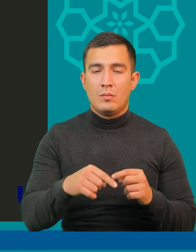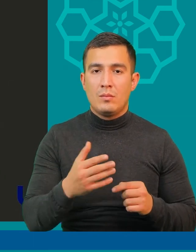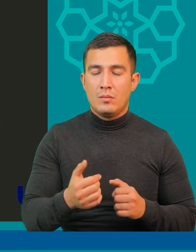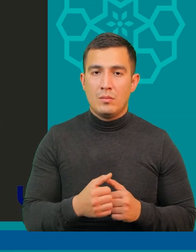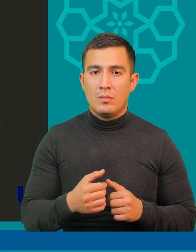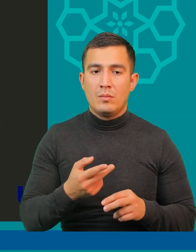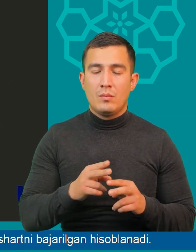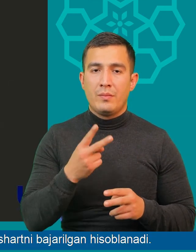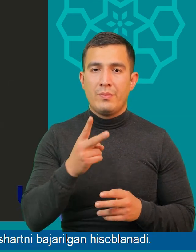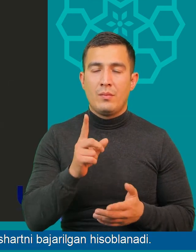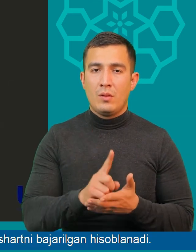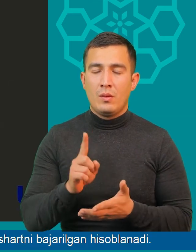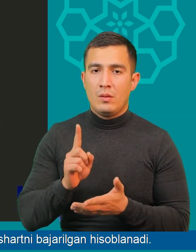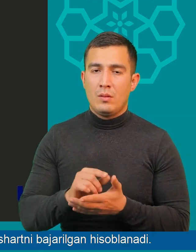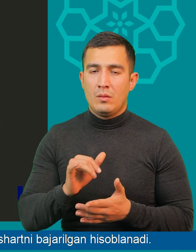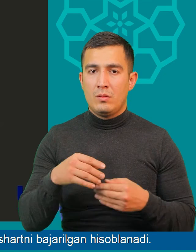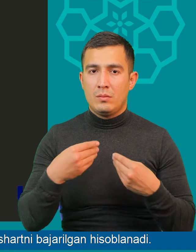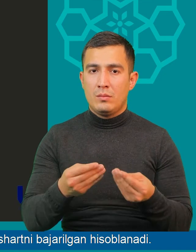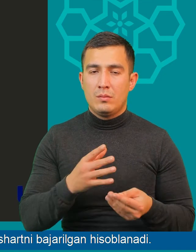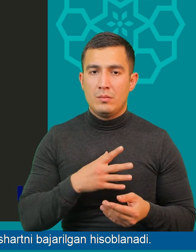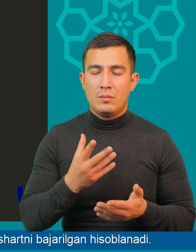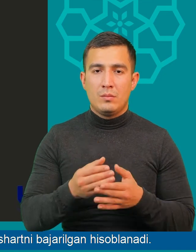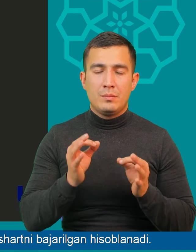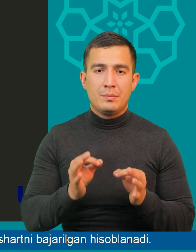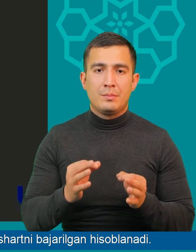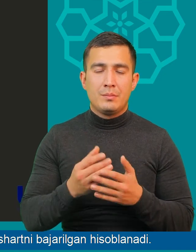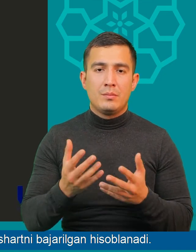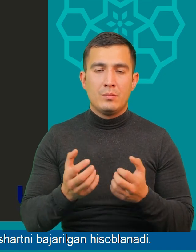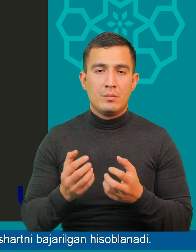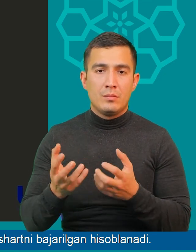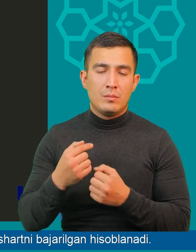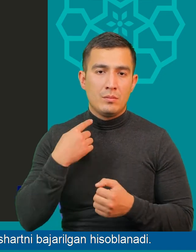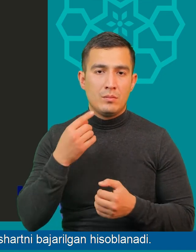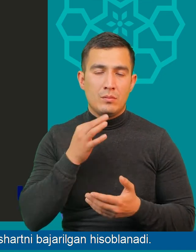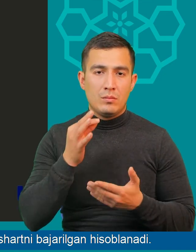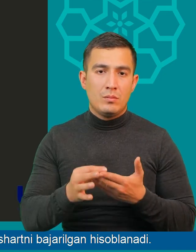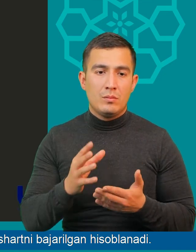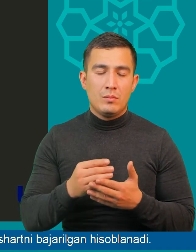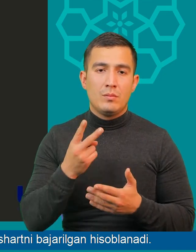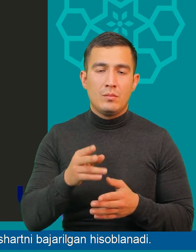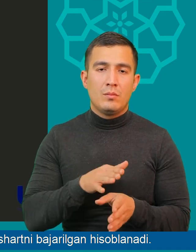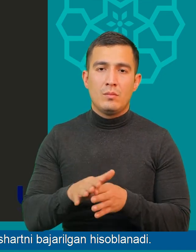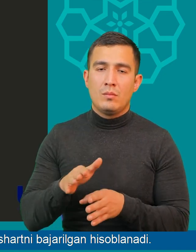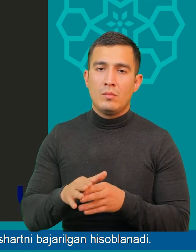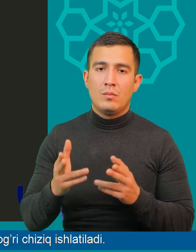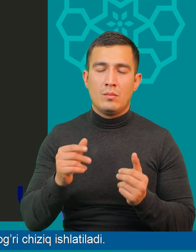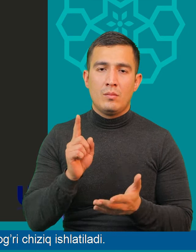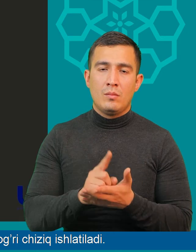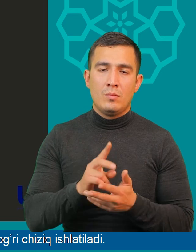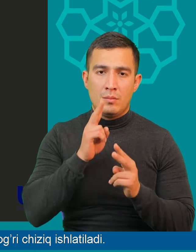ikkita shart berilgan. Bu ikkala shartim ham rost qiymat qabul qilganda ifdagi umumiy shartim bajarilgan